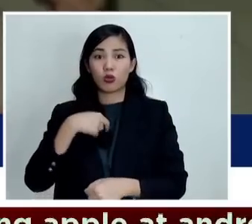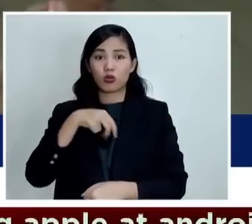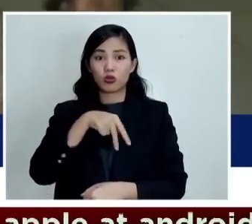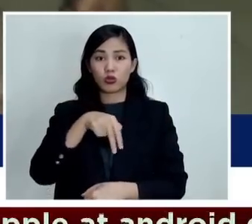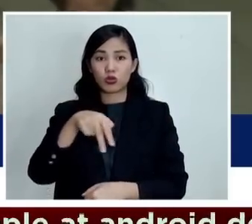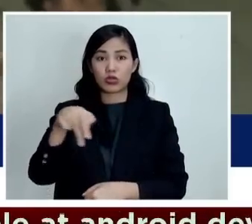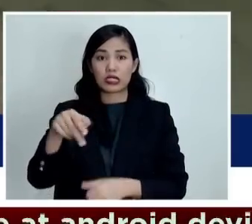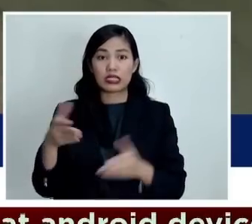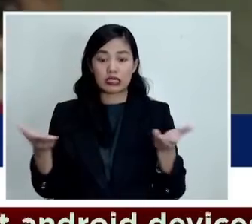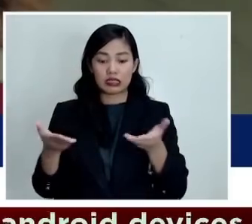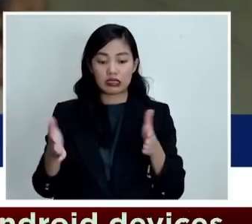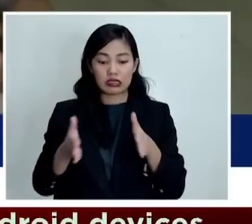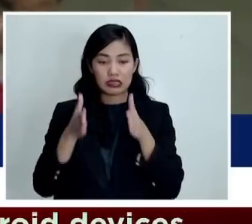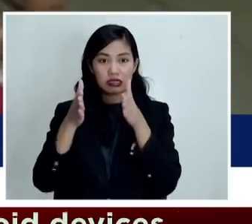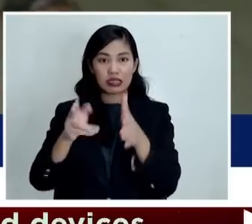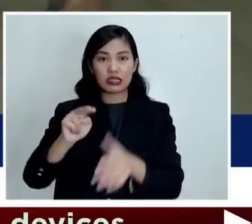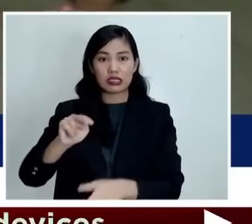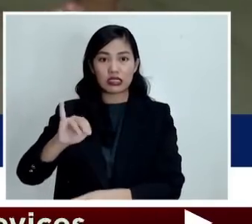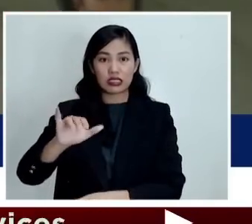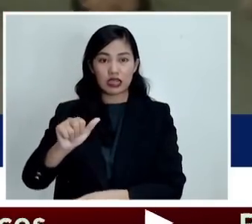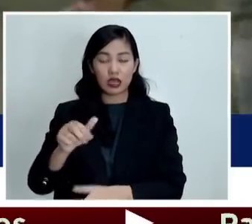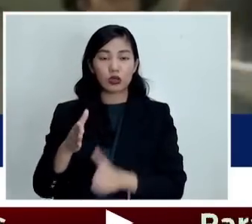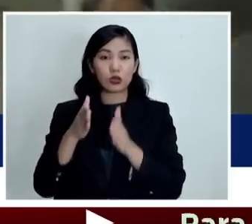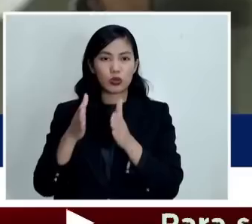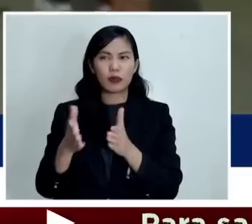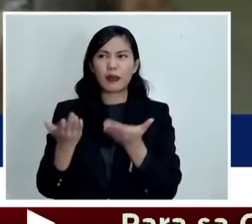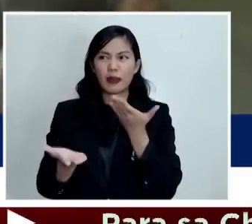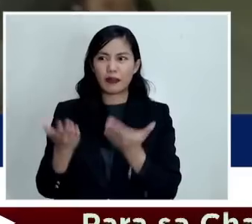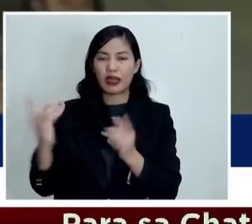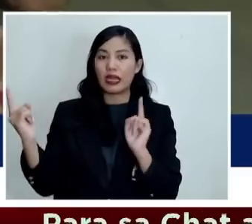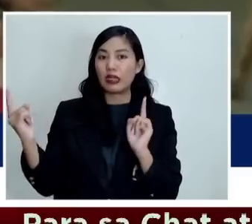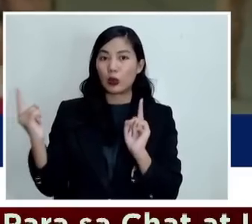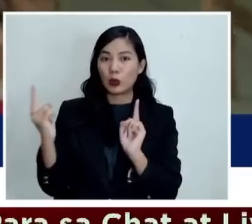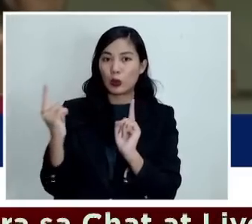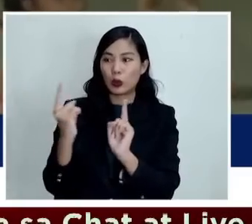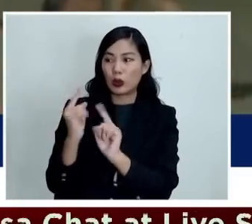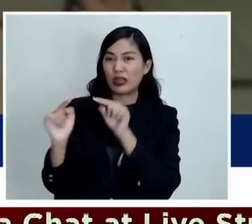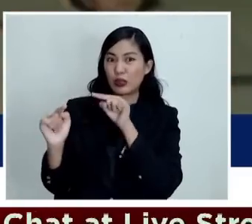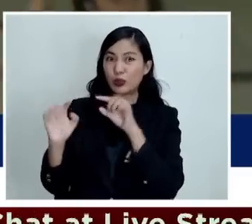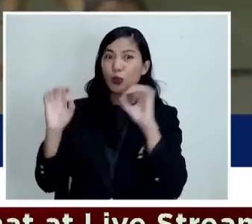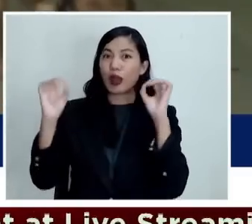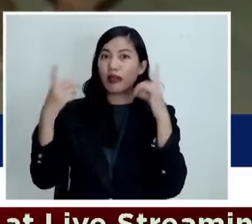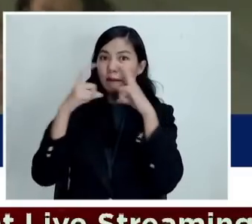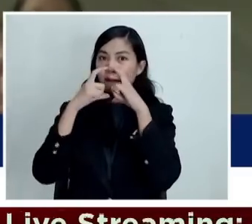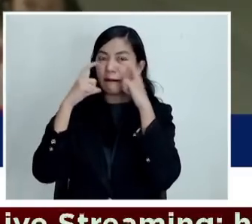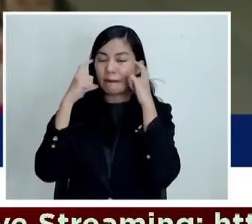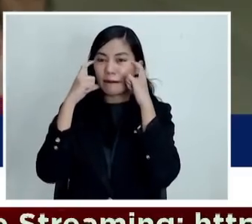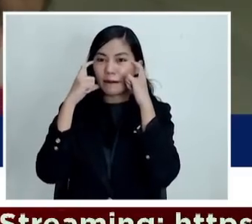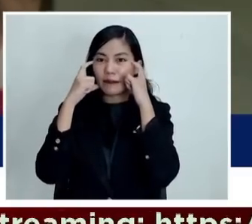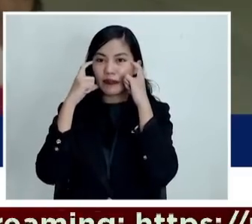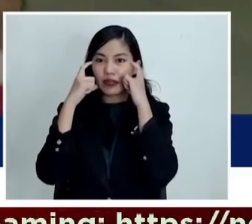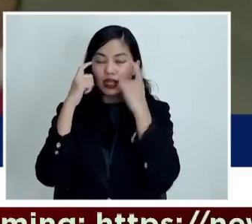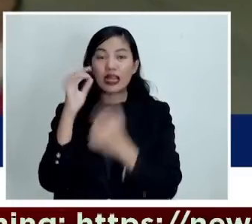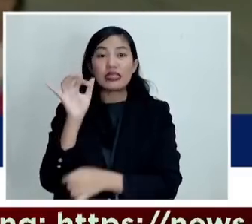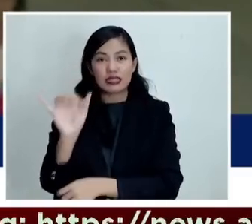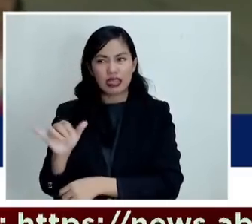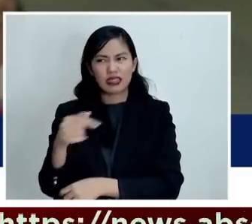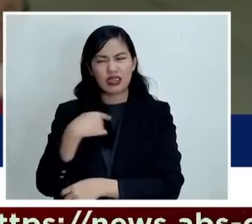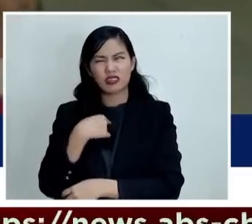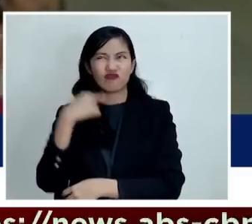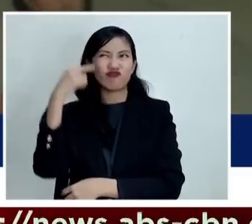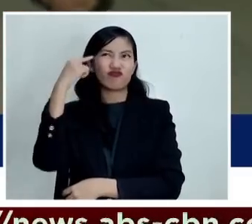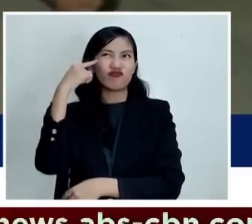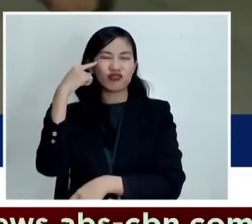Road, ay malaki ang chance ang makakasalubong ako ng isang taong hindi naka-face mask. Yung ganitong klaseng assessment, no,